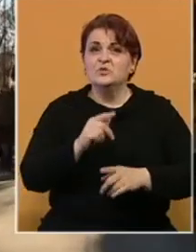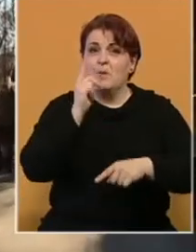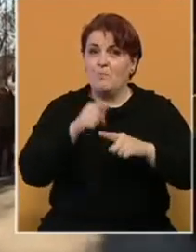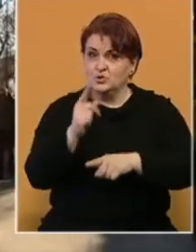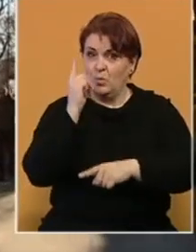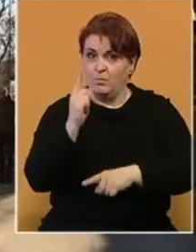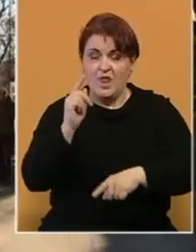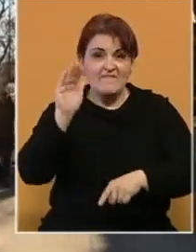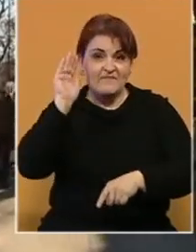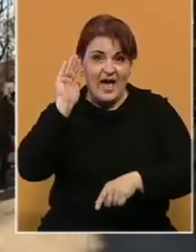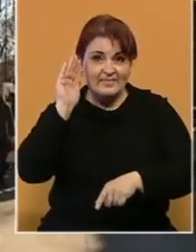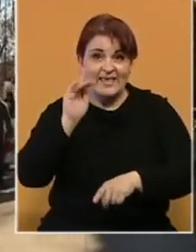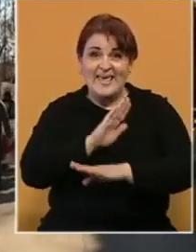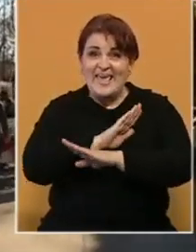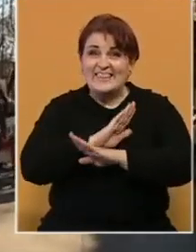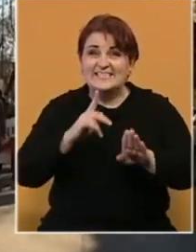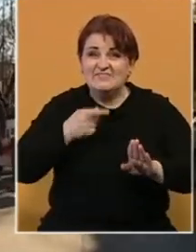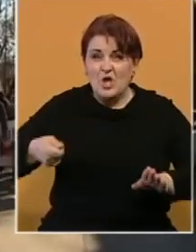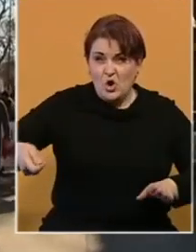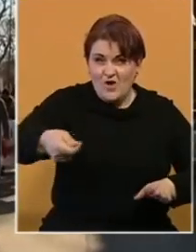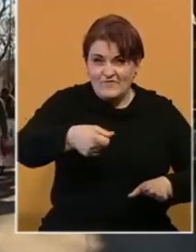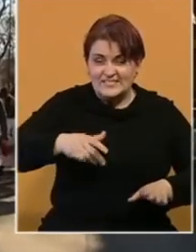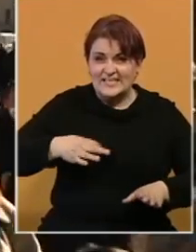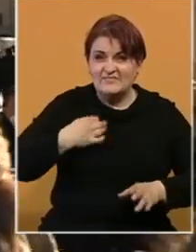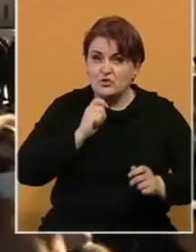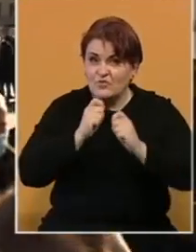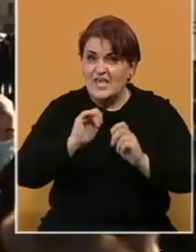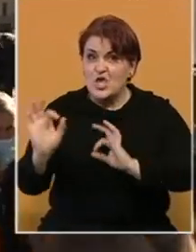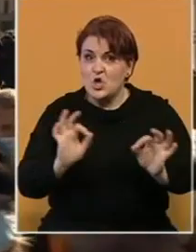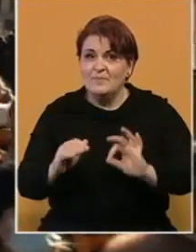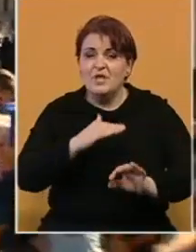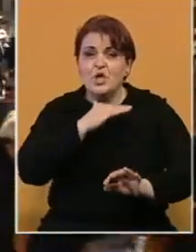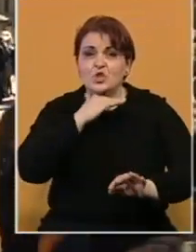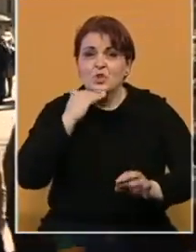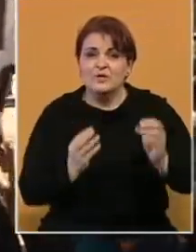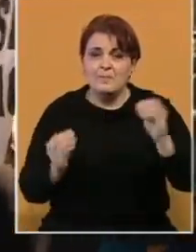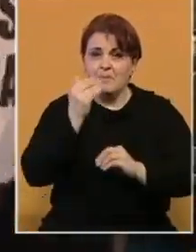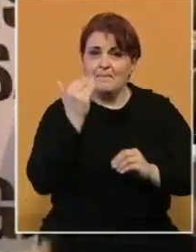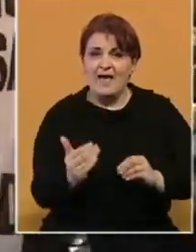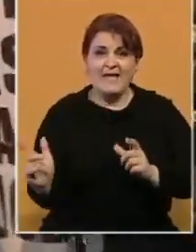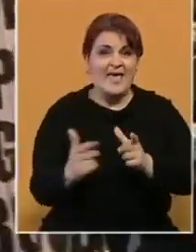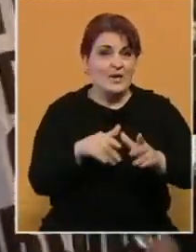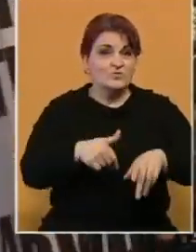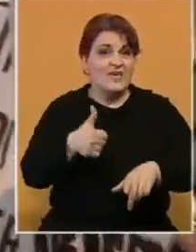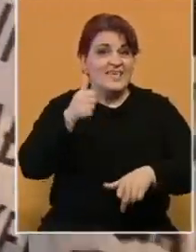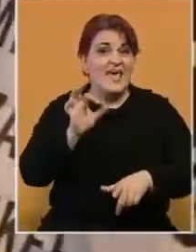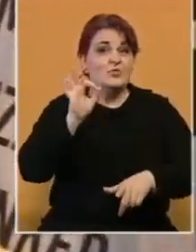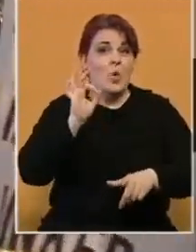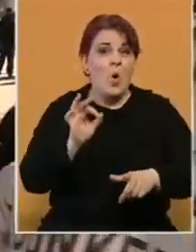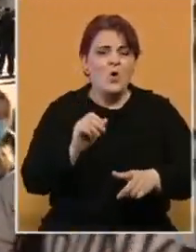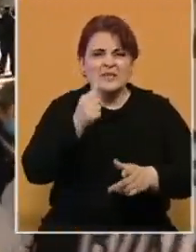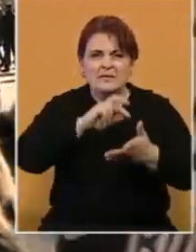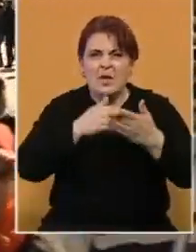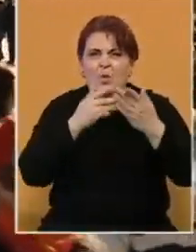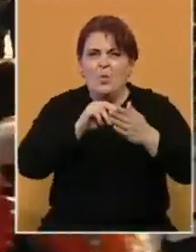posljednje upozorenje vladi da se svi koji finansiraju zdravstvo dogovore i obezbijede dovoljno povećanje plata ili usvoje jednu od